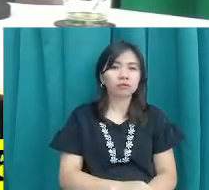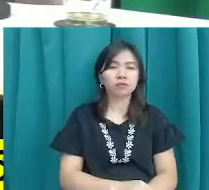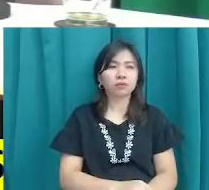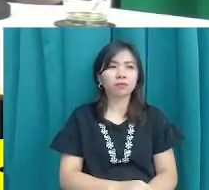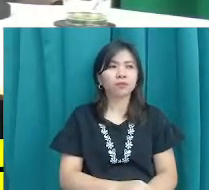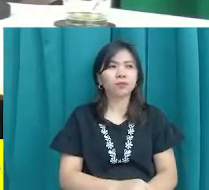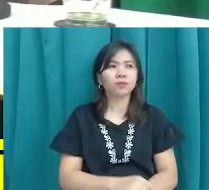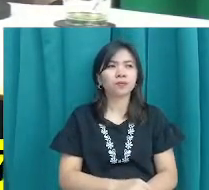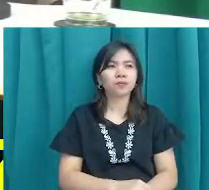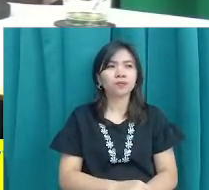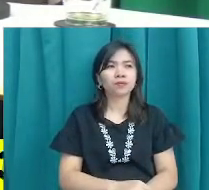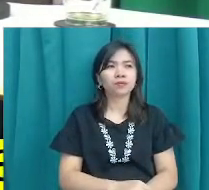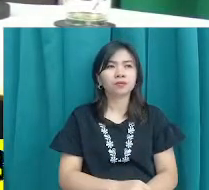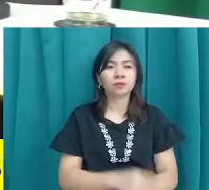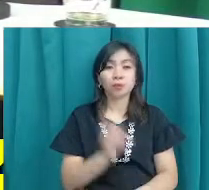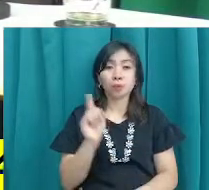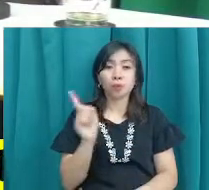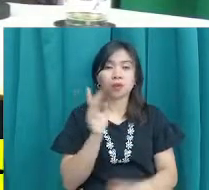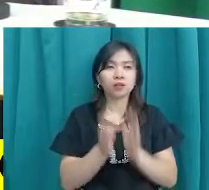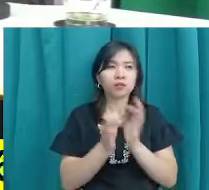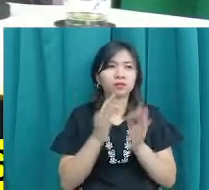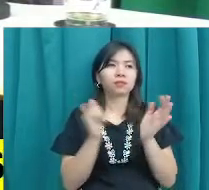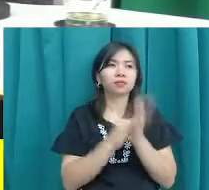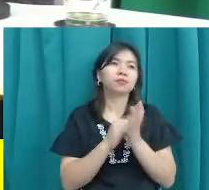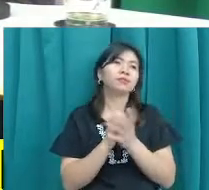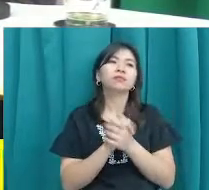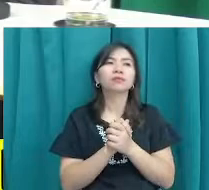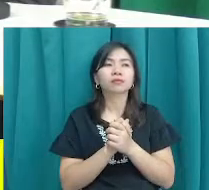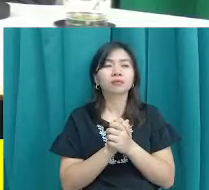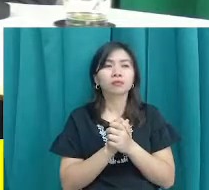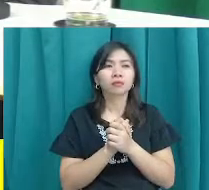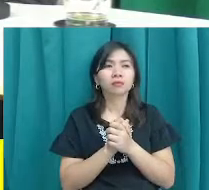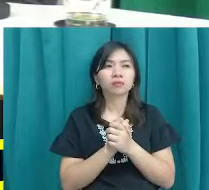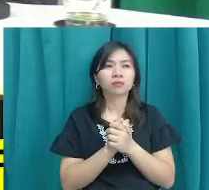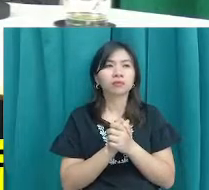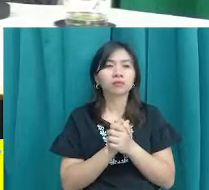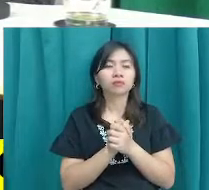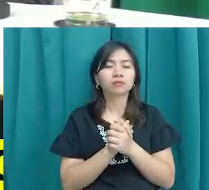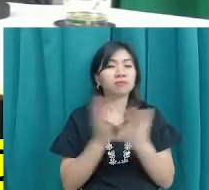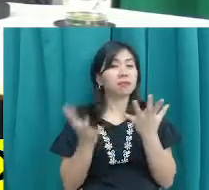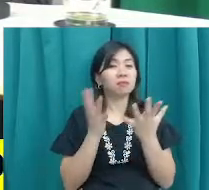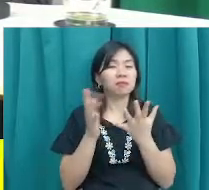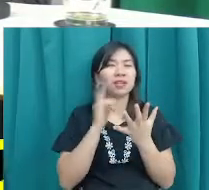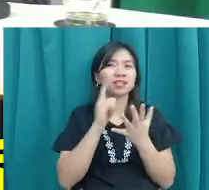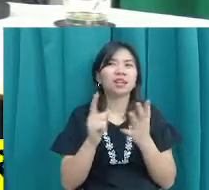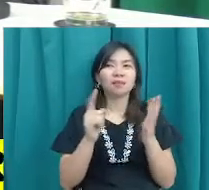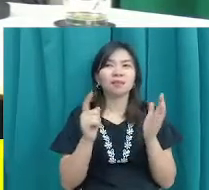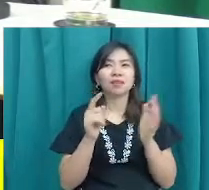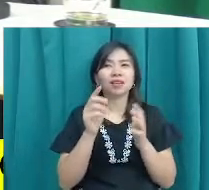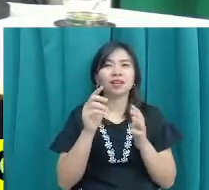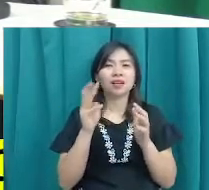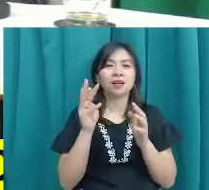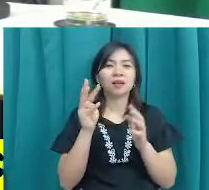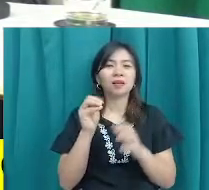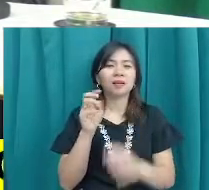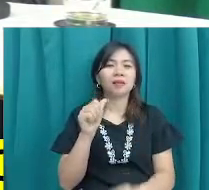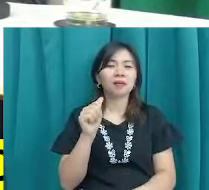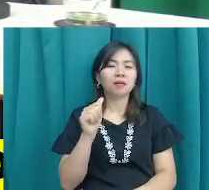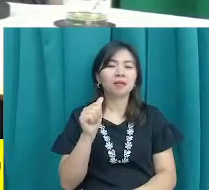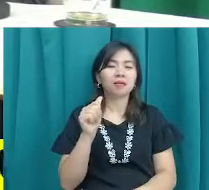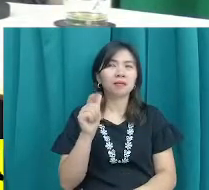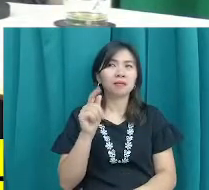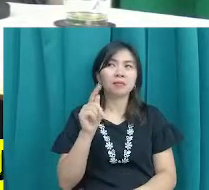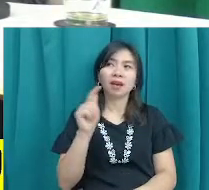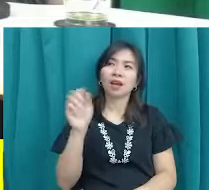Yeah? Ano kaya kung gano'n siya? Mala, sabihin sa akin. Nagtanong ka pa. Nagtanong ka pa. Oh, wow. Pag sabi siya, Master, is